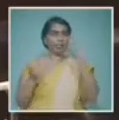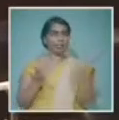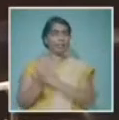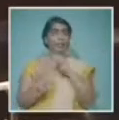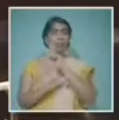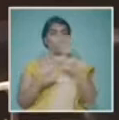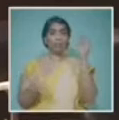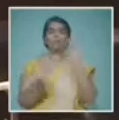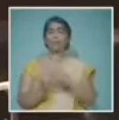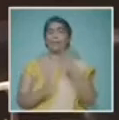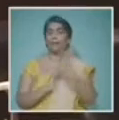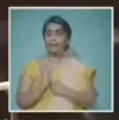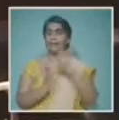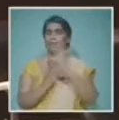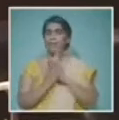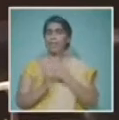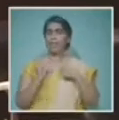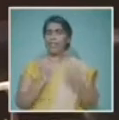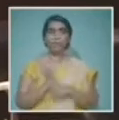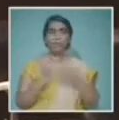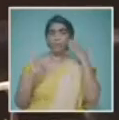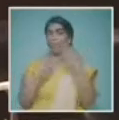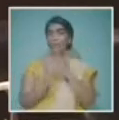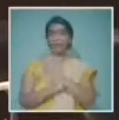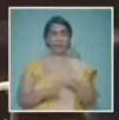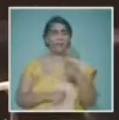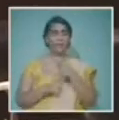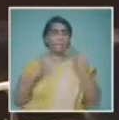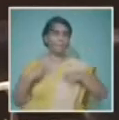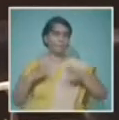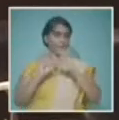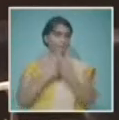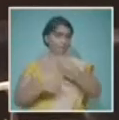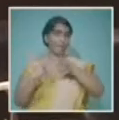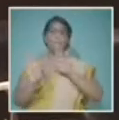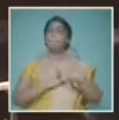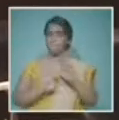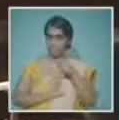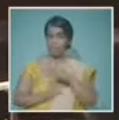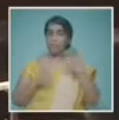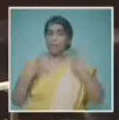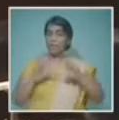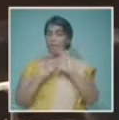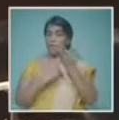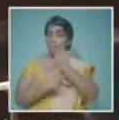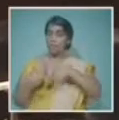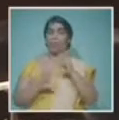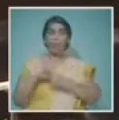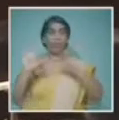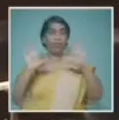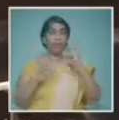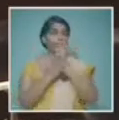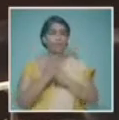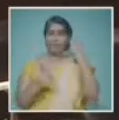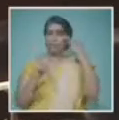නිසා නීති විවස්ථා අනපනක් ගැන හිත කල්පනා කරන කණ්ඩායමක් නෙවෙයි රාජපක්ෂ පාලනය කියලා කියන්නේ රාජපක්ෂ පාලනේ අවුරුදු 10 ඇතුළත ව්‍යවස්ථාව